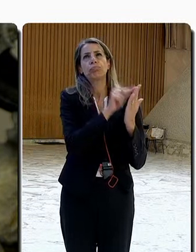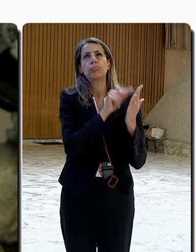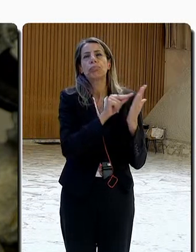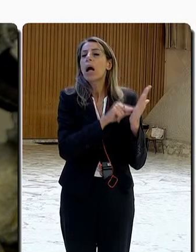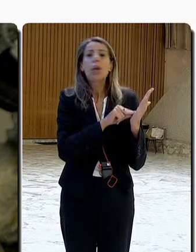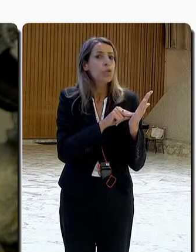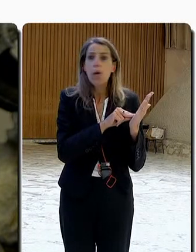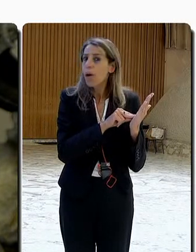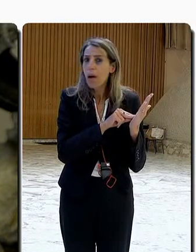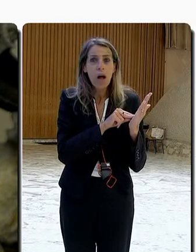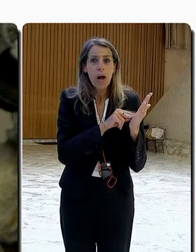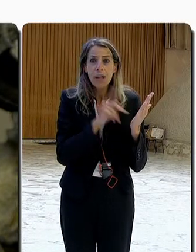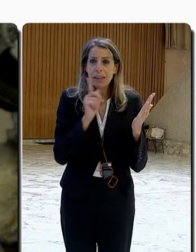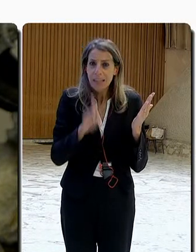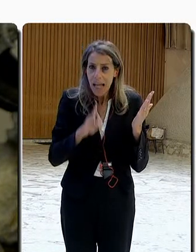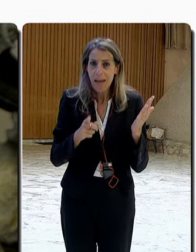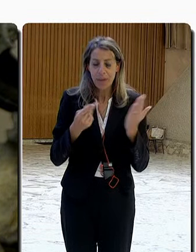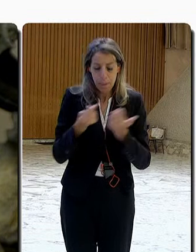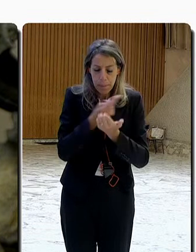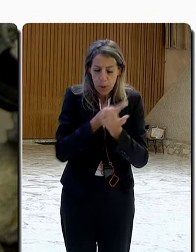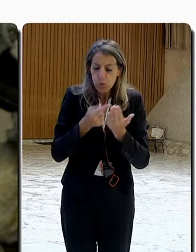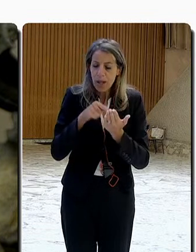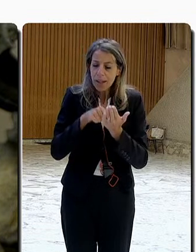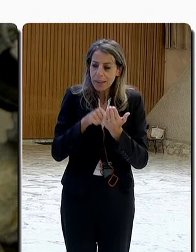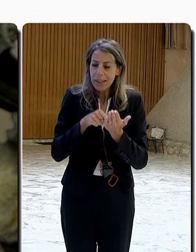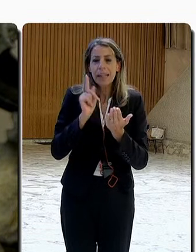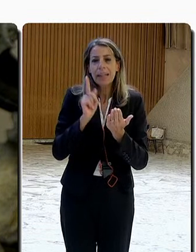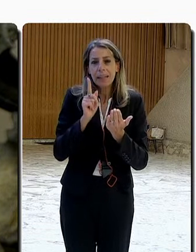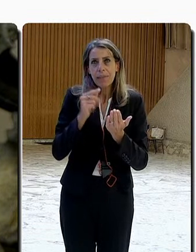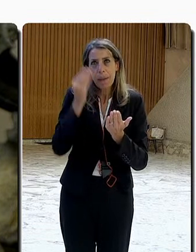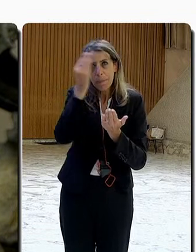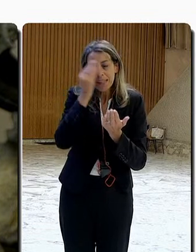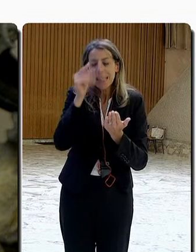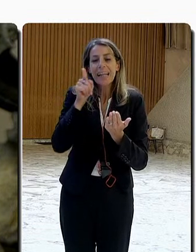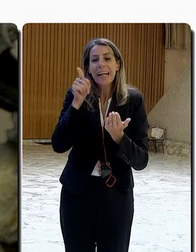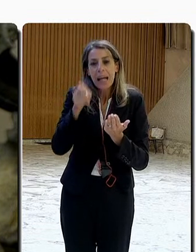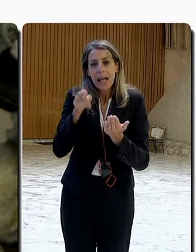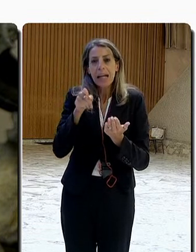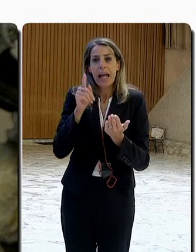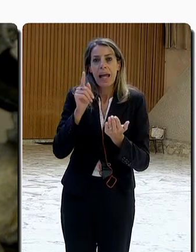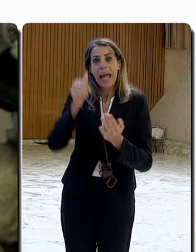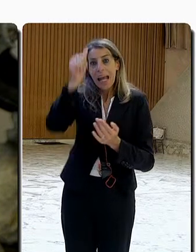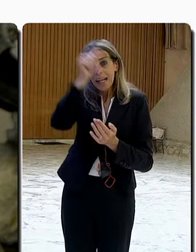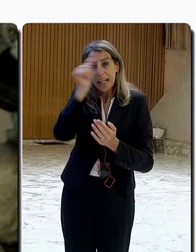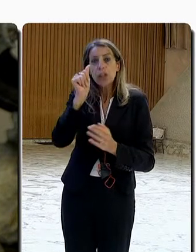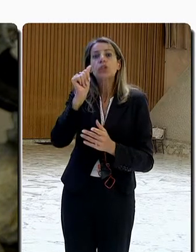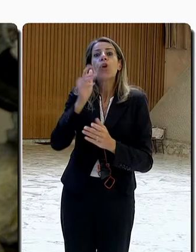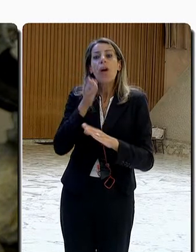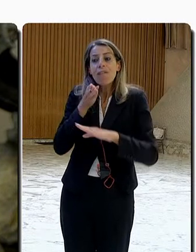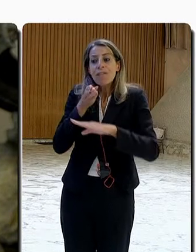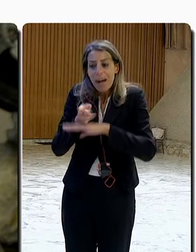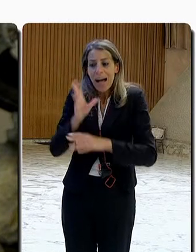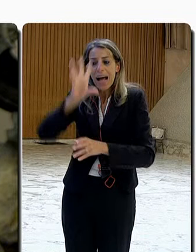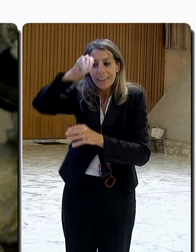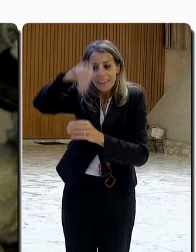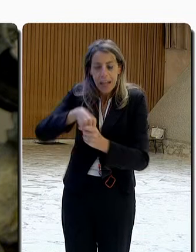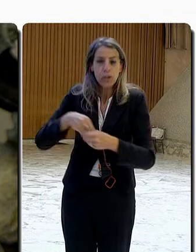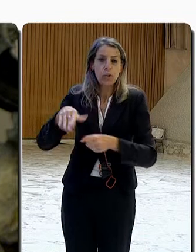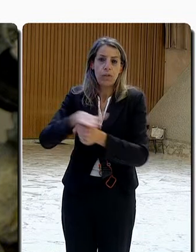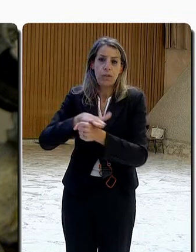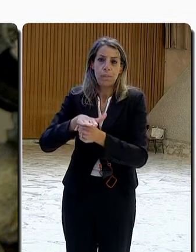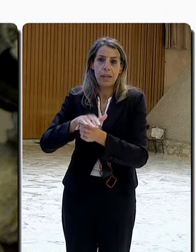pensarli in modo che permettano a Cristo di entrare nelle famiglie e